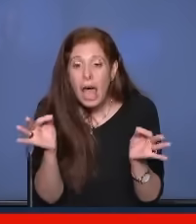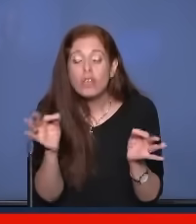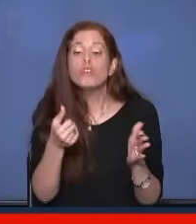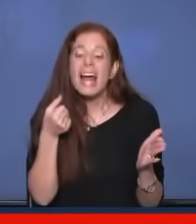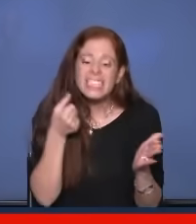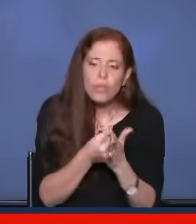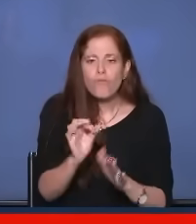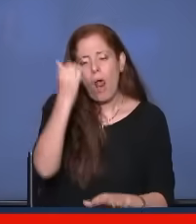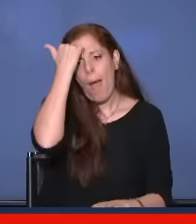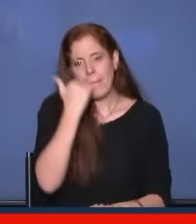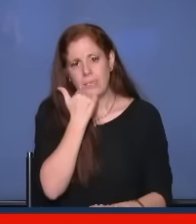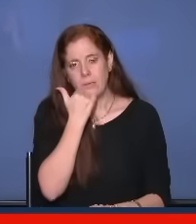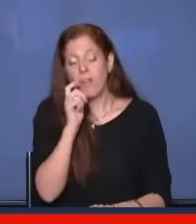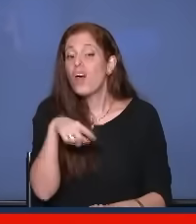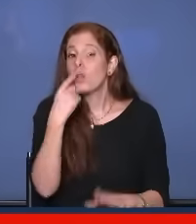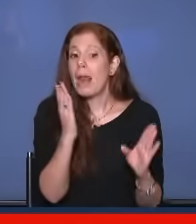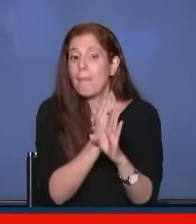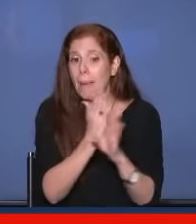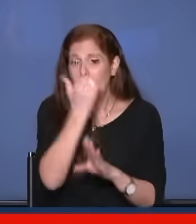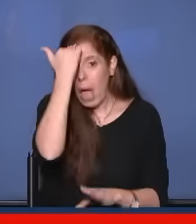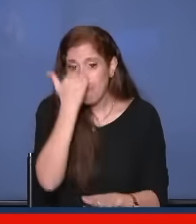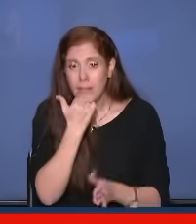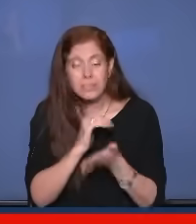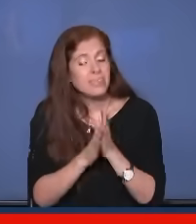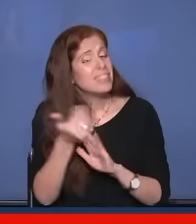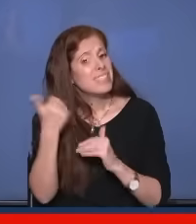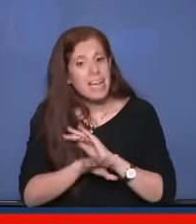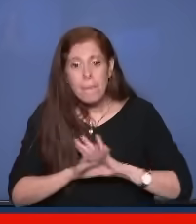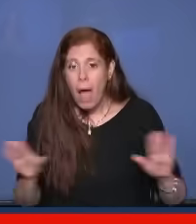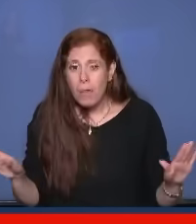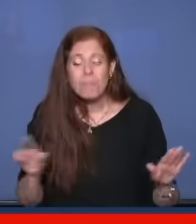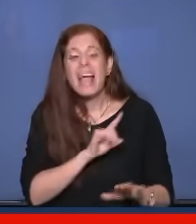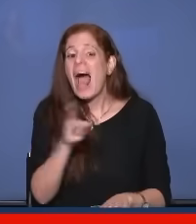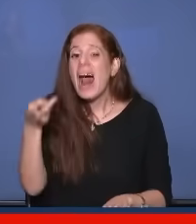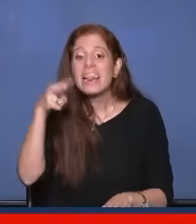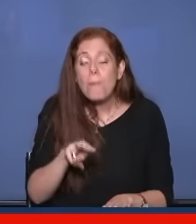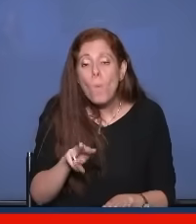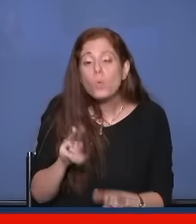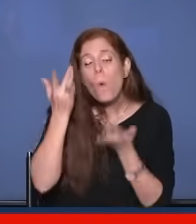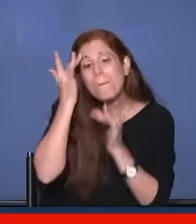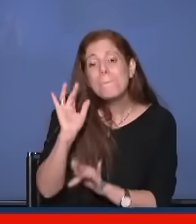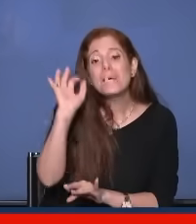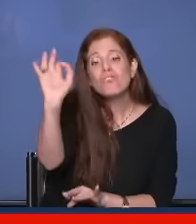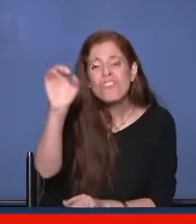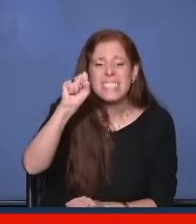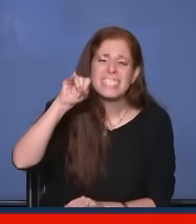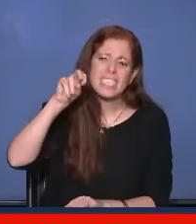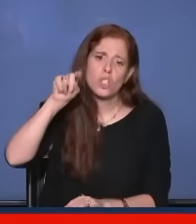ואני אומר למחבלי חמאס זה נגמר אל תמותו בשביל סינוואר תיקנו